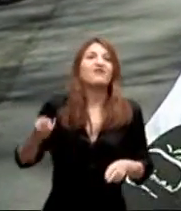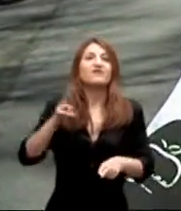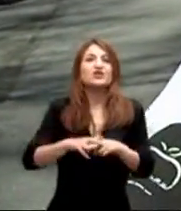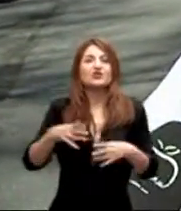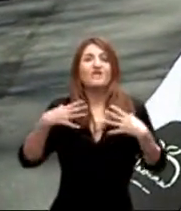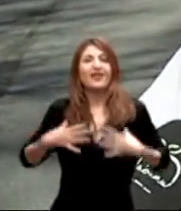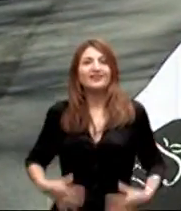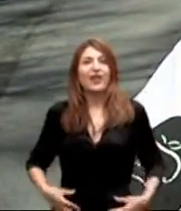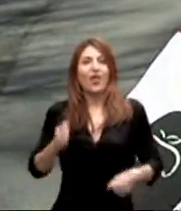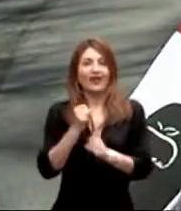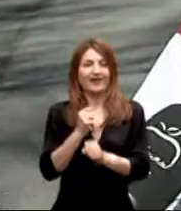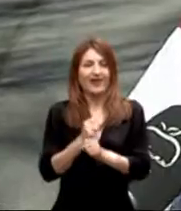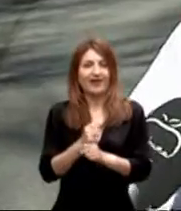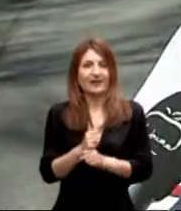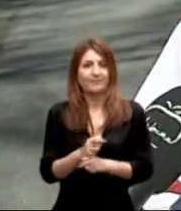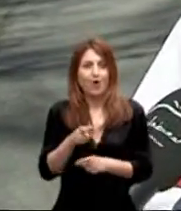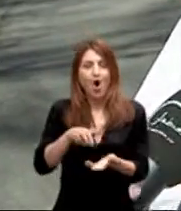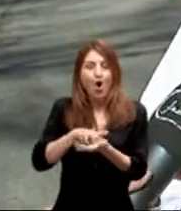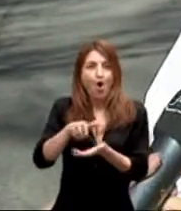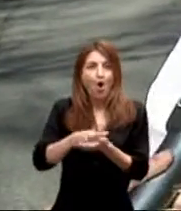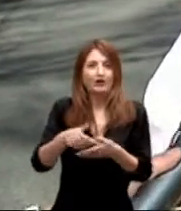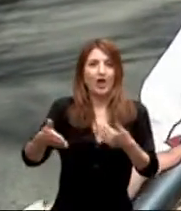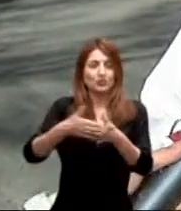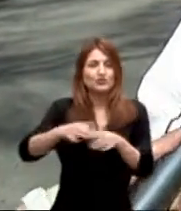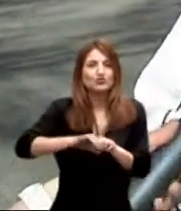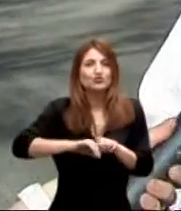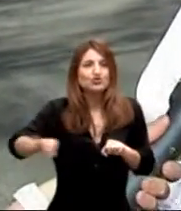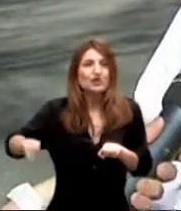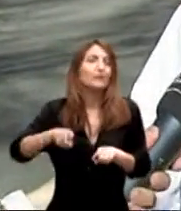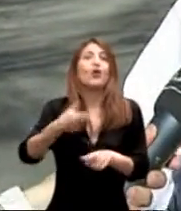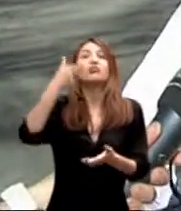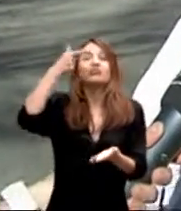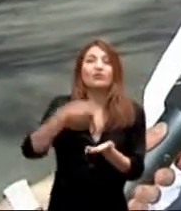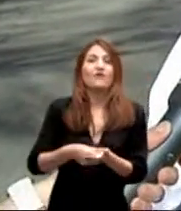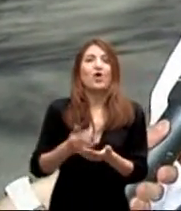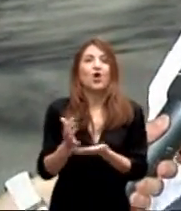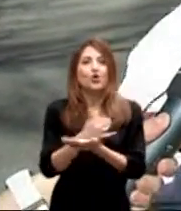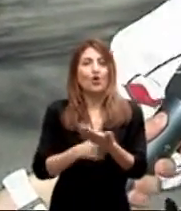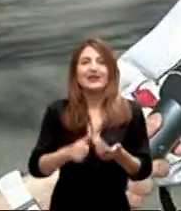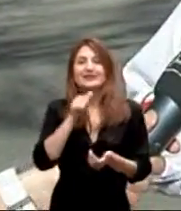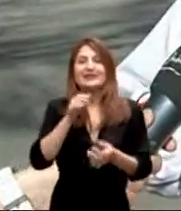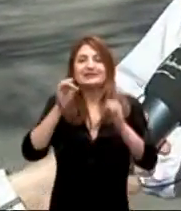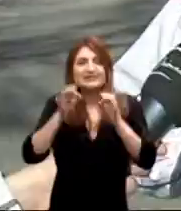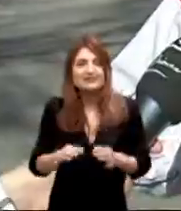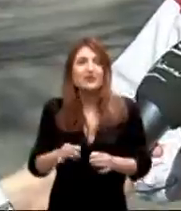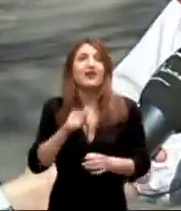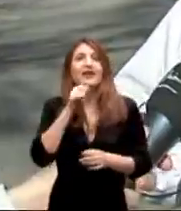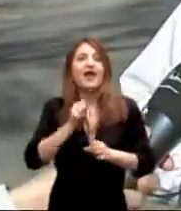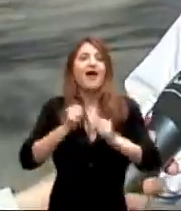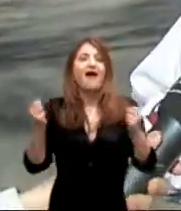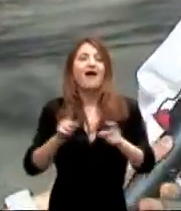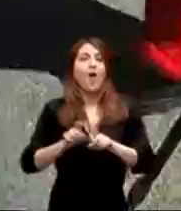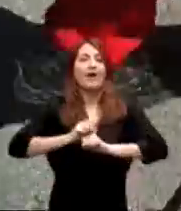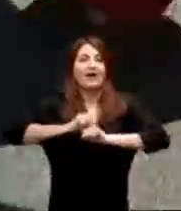tijelo angažira. Znači, hodanje u štapove je dvostruka korist. Sigurnost i razvijanje